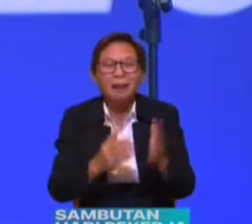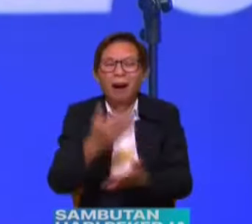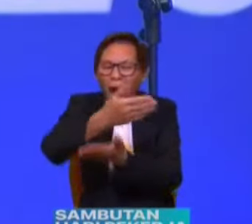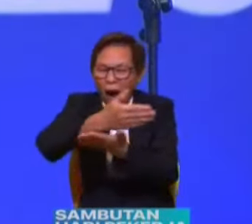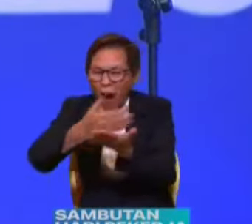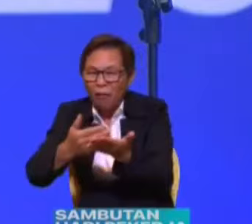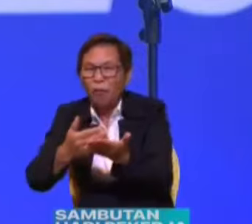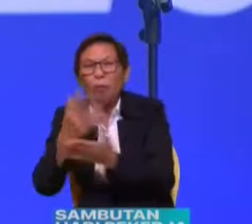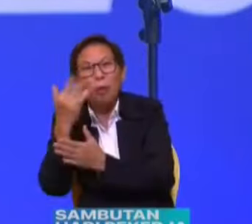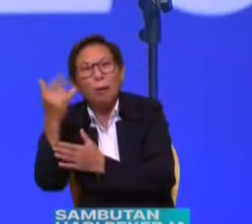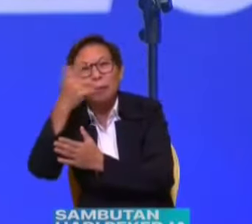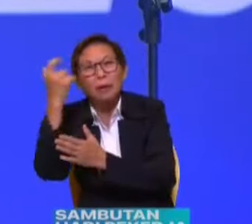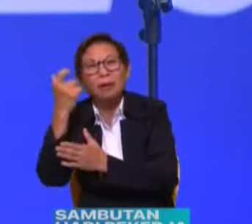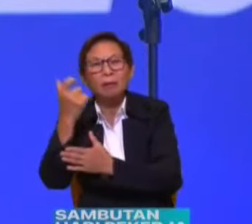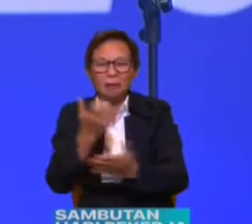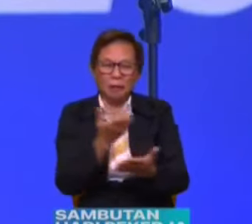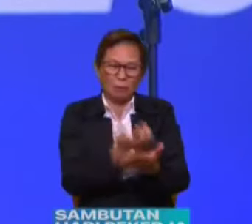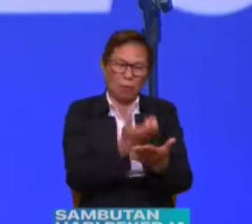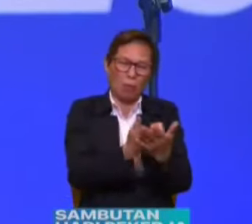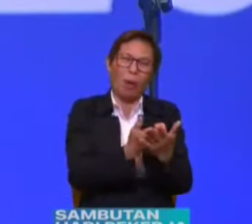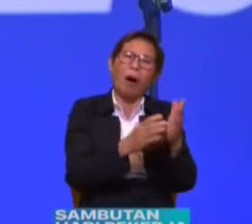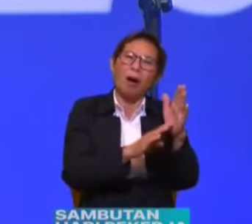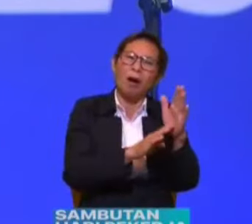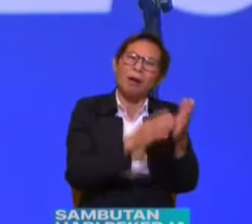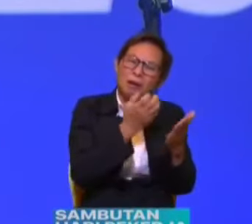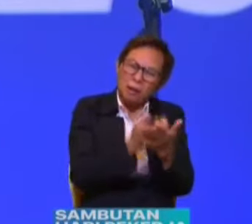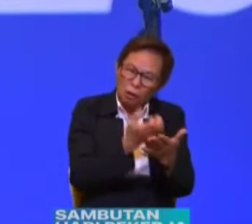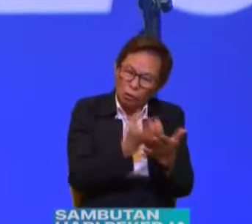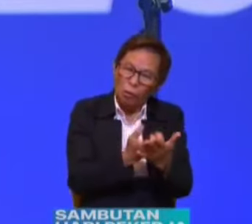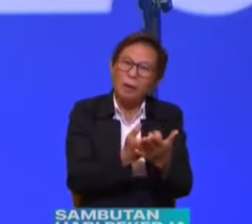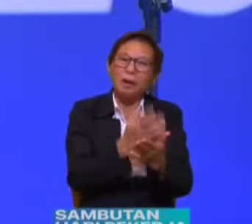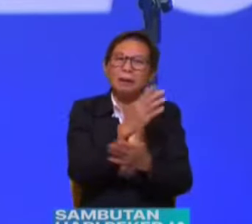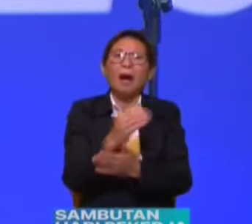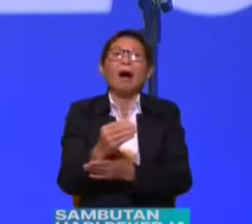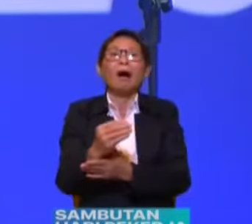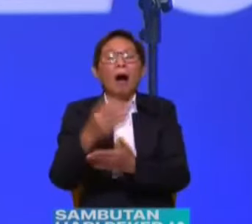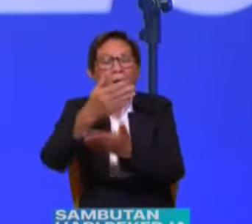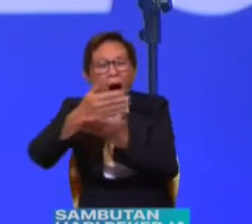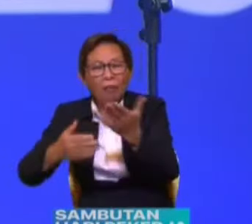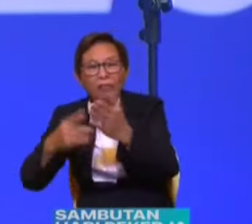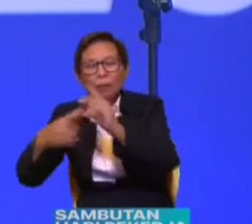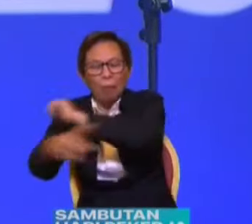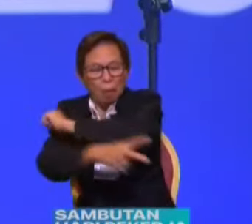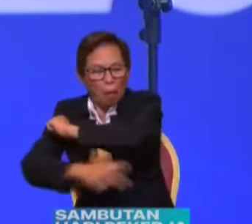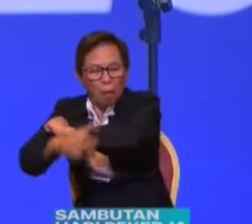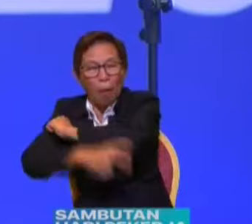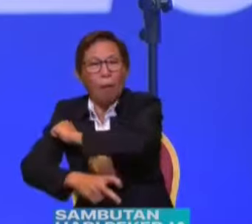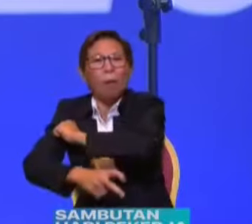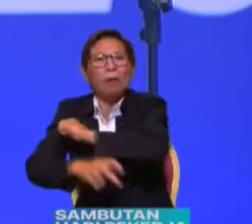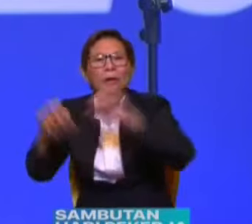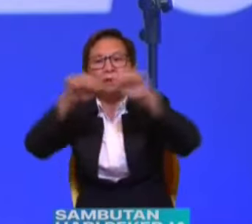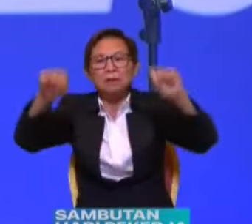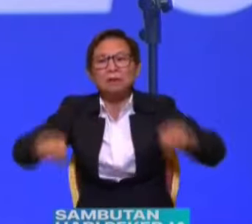Sebahagiannya kerana iklim ekonomi, sebahagiannya kerana perompakan dan porak-peranda sistem ekonomi.